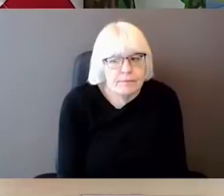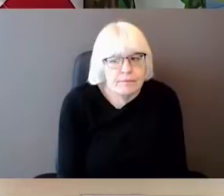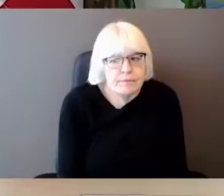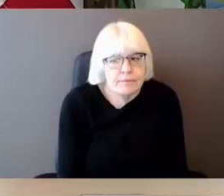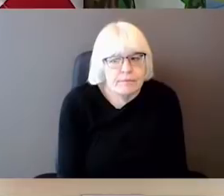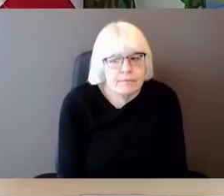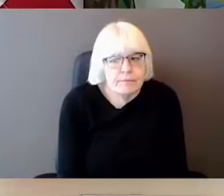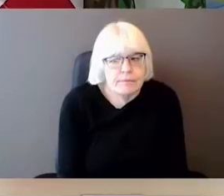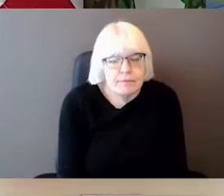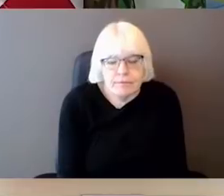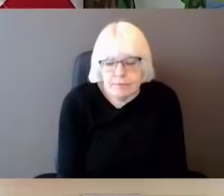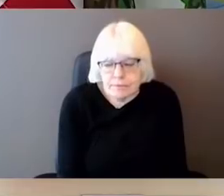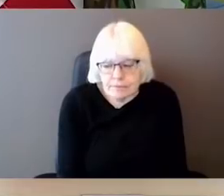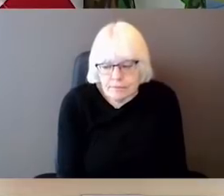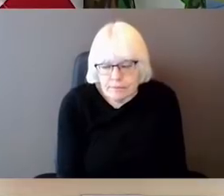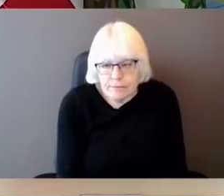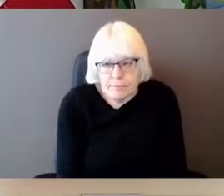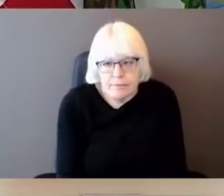Et